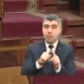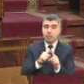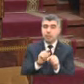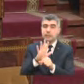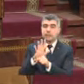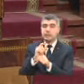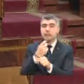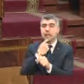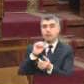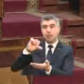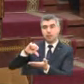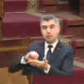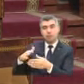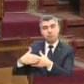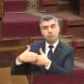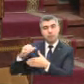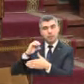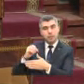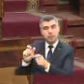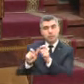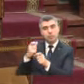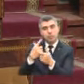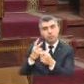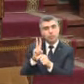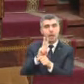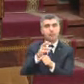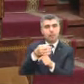على الوضع الصحي ومعاناة الساكنة عن